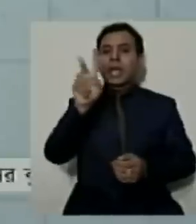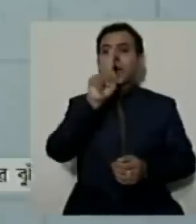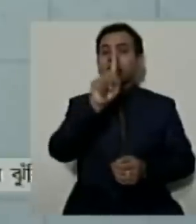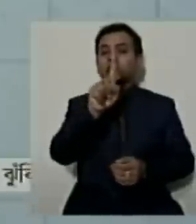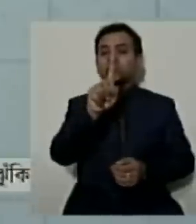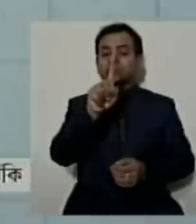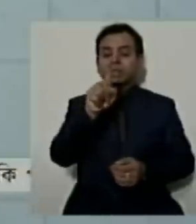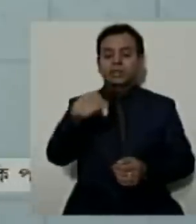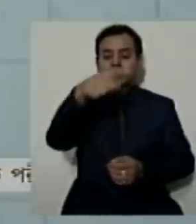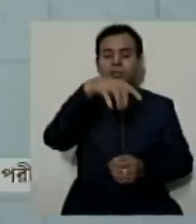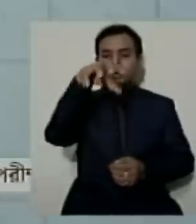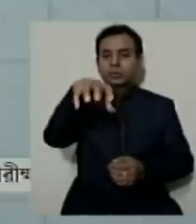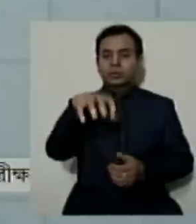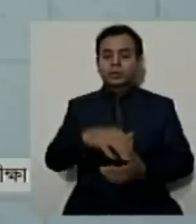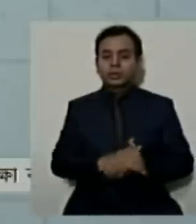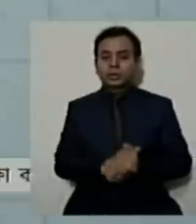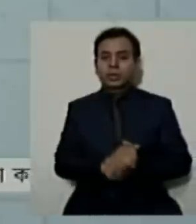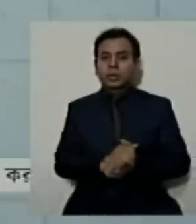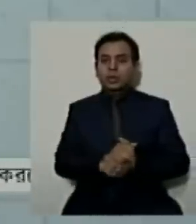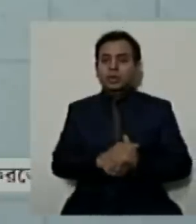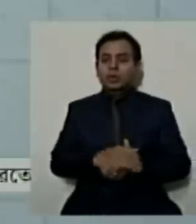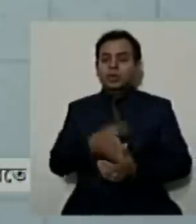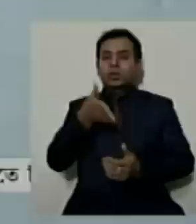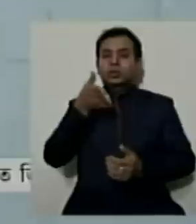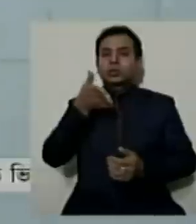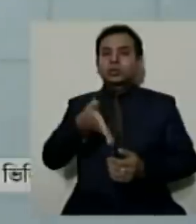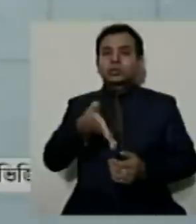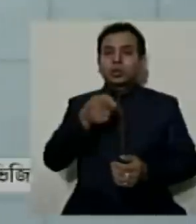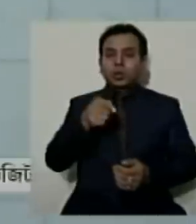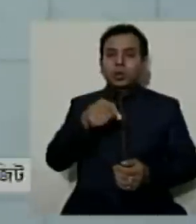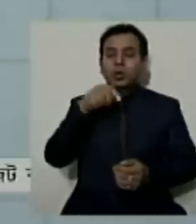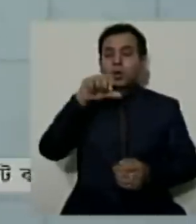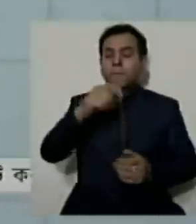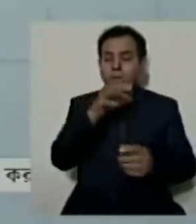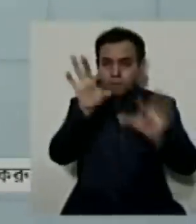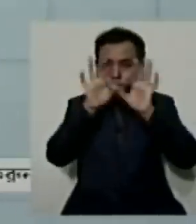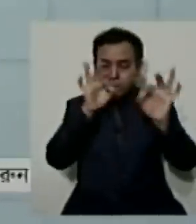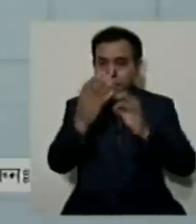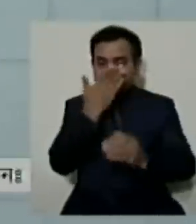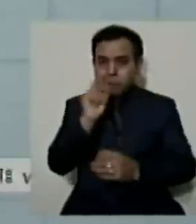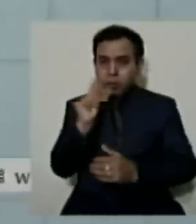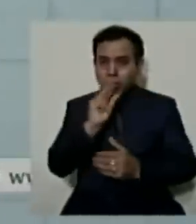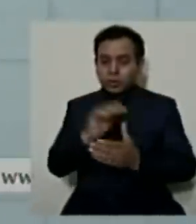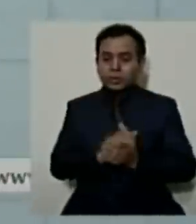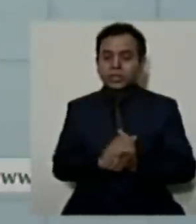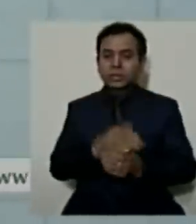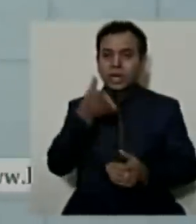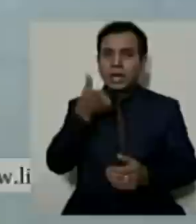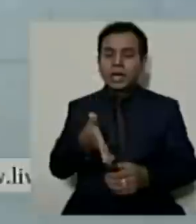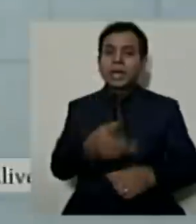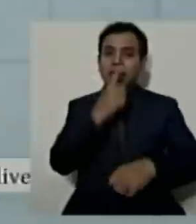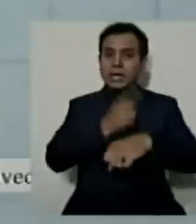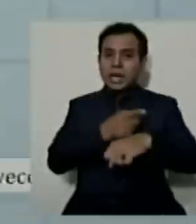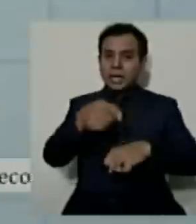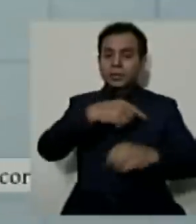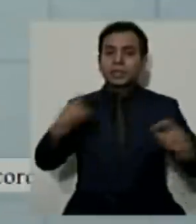2টি প্রতিষ্ঠান যোগ হয়েছে, একটা ঢাকার মধ্যে সাভারে বিএলআরআই এবং কুষ্টিয়া মেডিকেল কলেজে